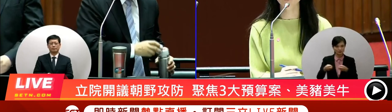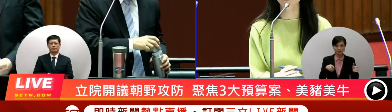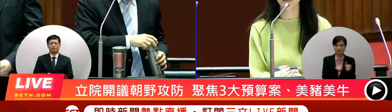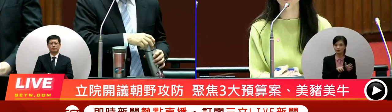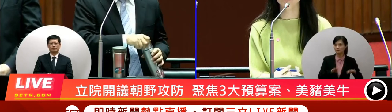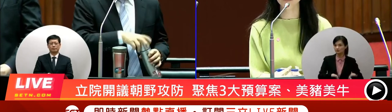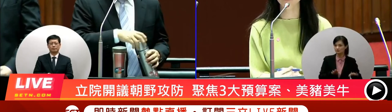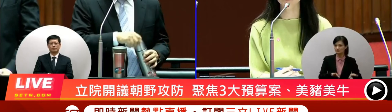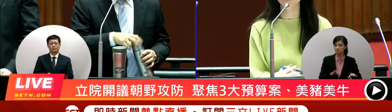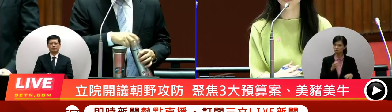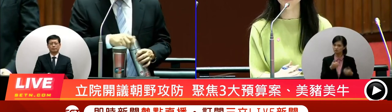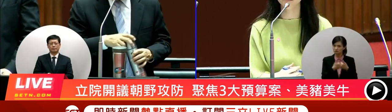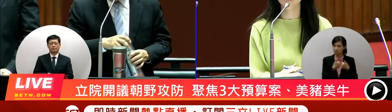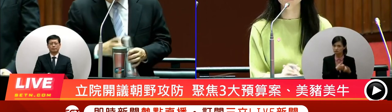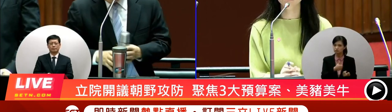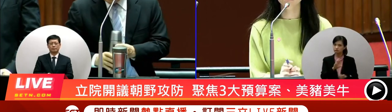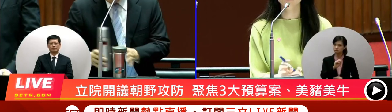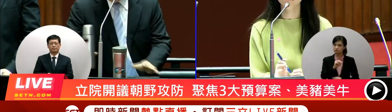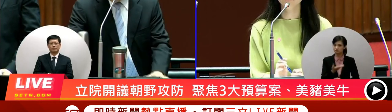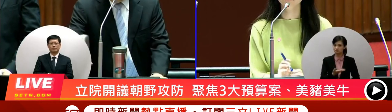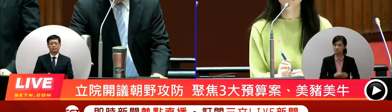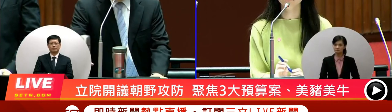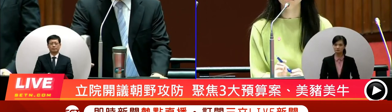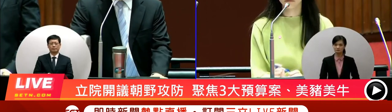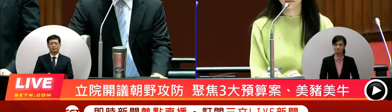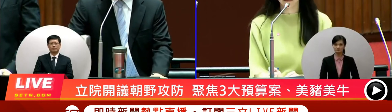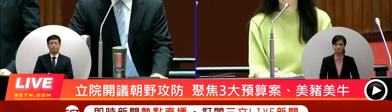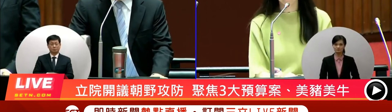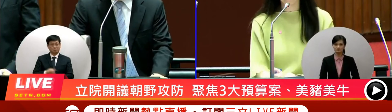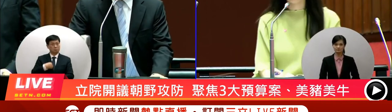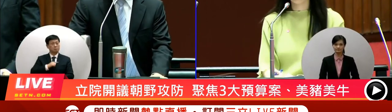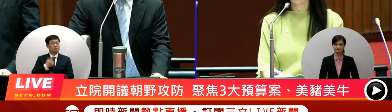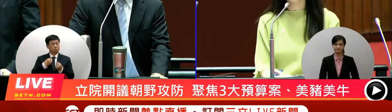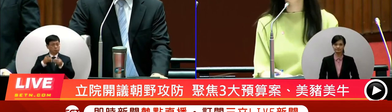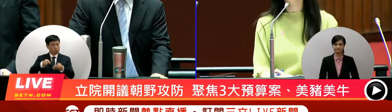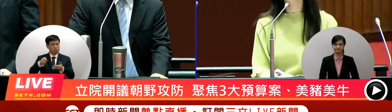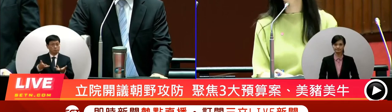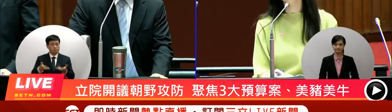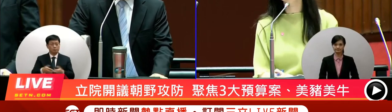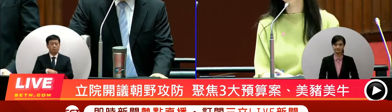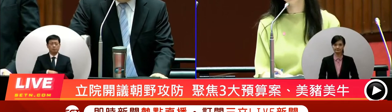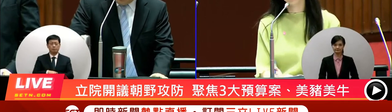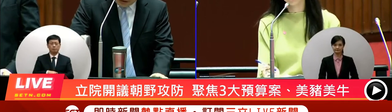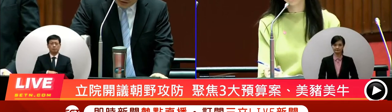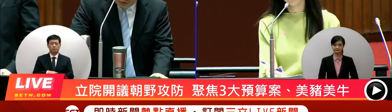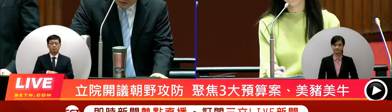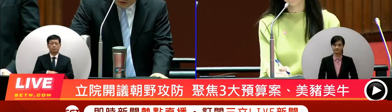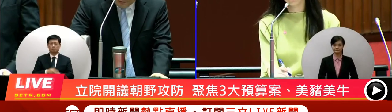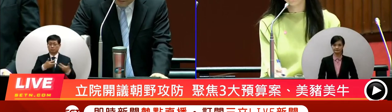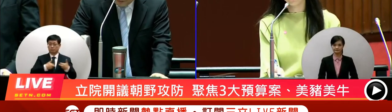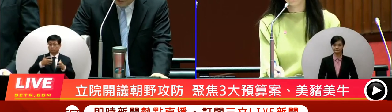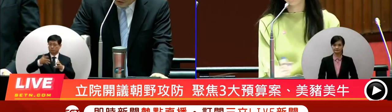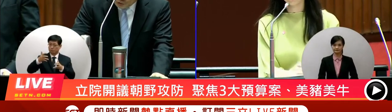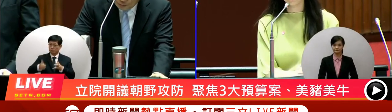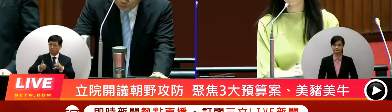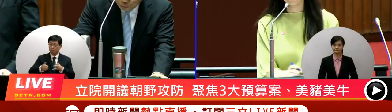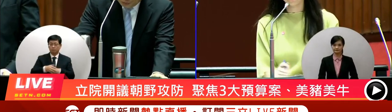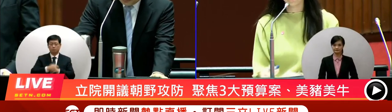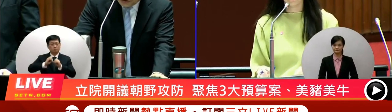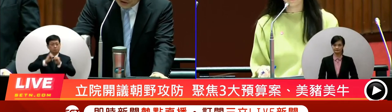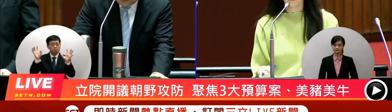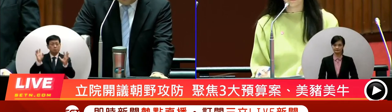论或是开过相关的会议？ 我们做这件事情在蔡总统宣